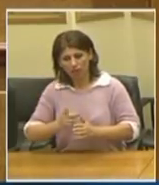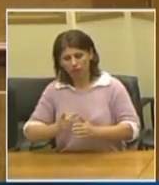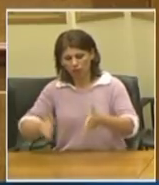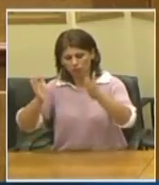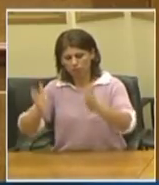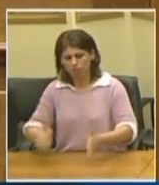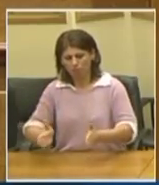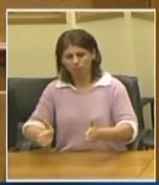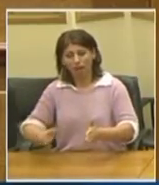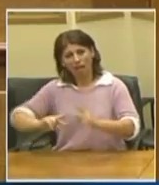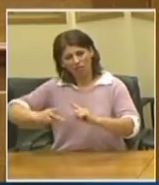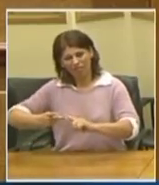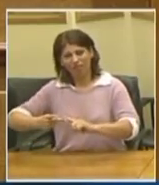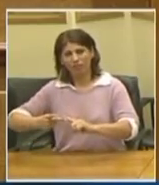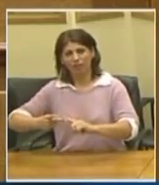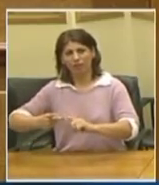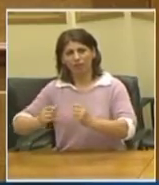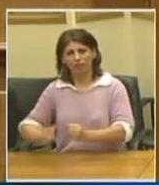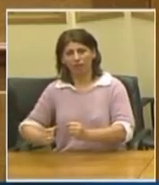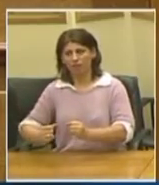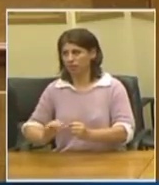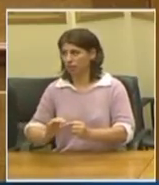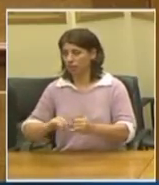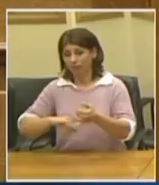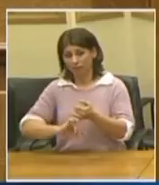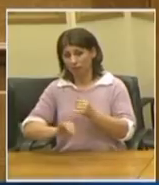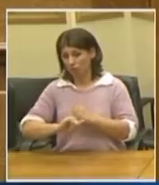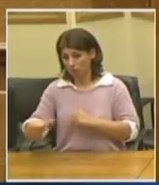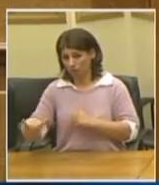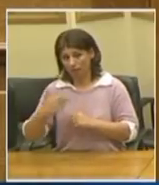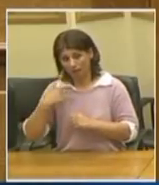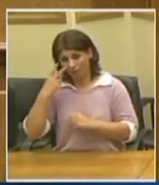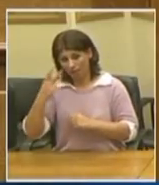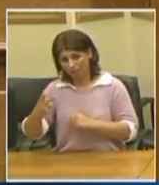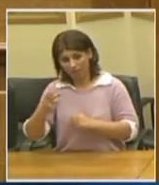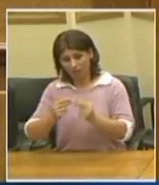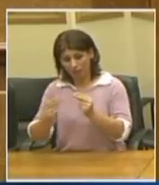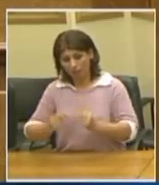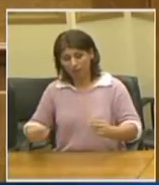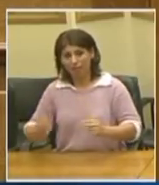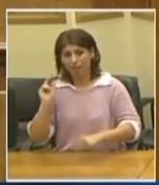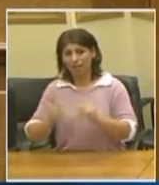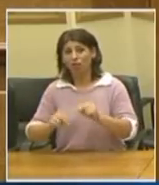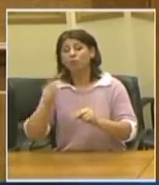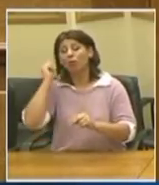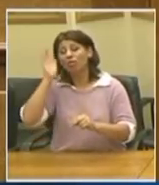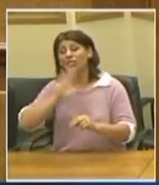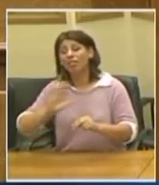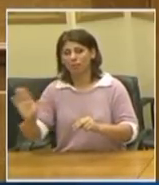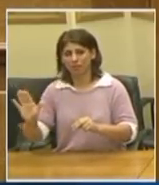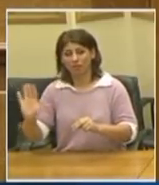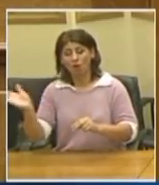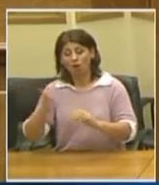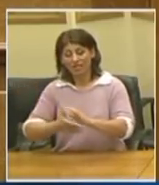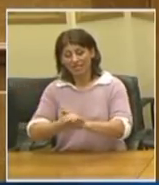δεύτερη θέση. Στοιχήματα δεν βάζω ποτέ, αλλά θα δείτε ένα αποτέλεσμα στις εκλογές που δεν θα το πιστεύετε. Όσα συγχαρητήρια και αν πάρετε